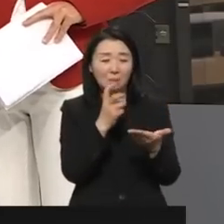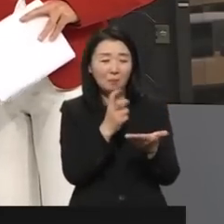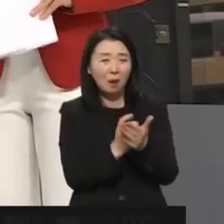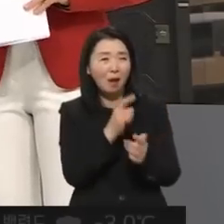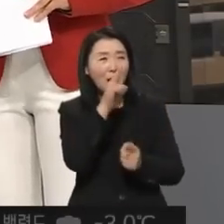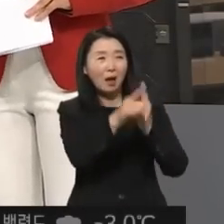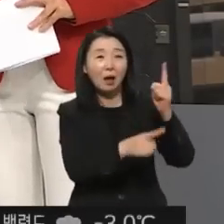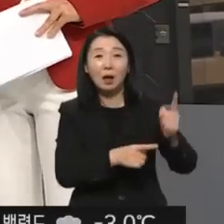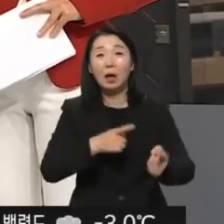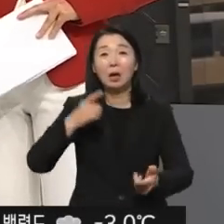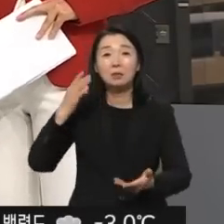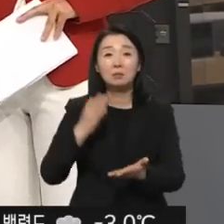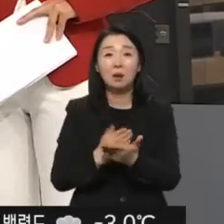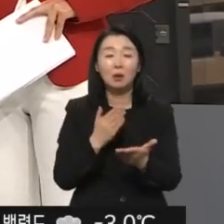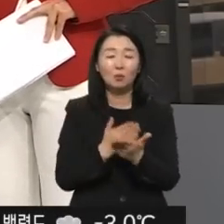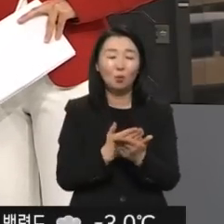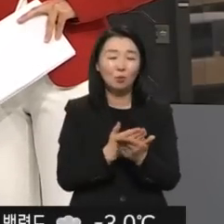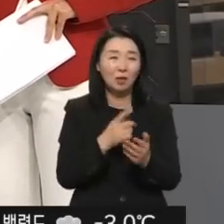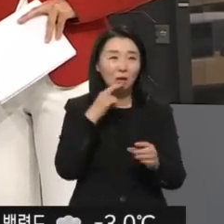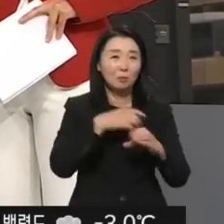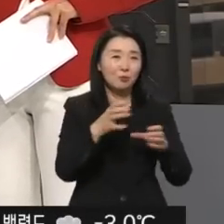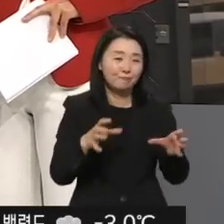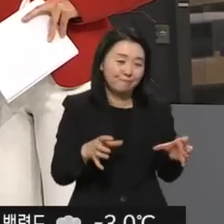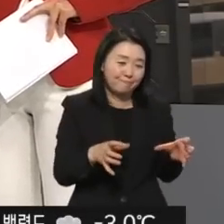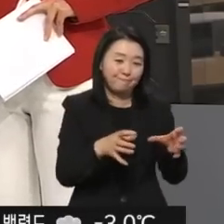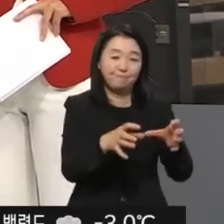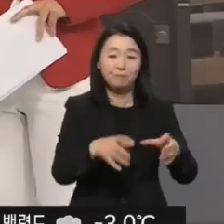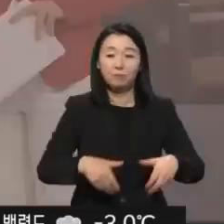운운하지 말고 똘똘 뭉쳐 나가자고도 했습니다.